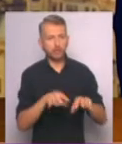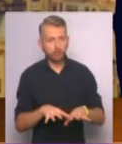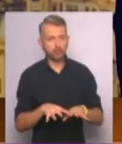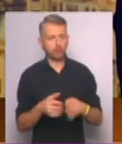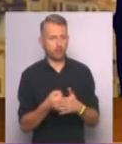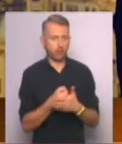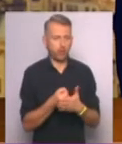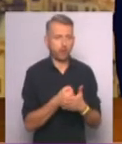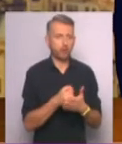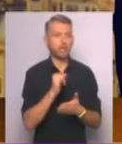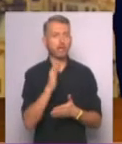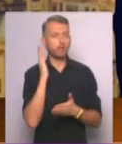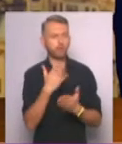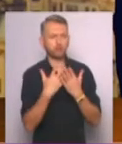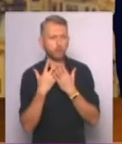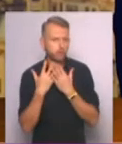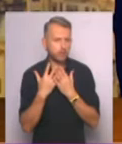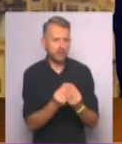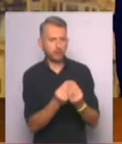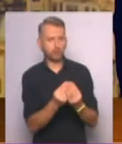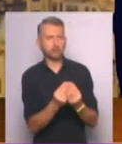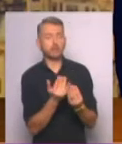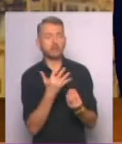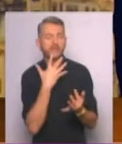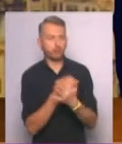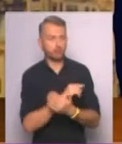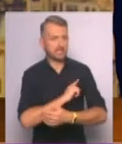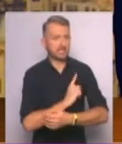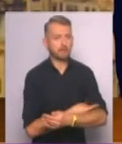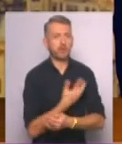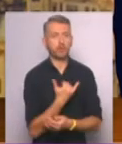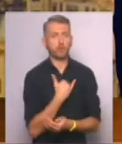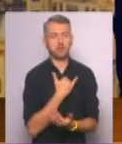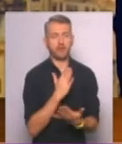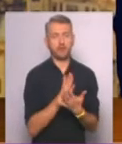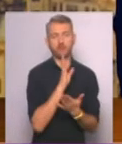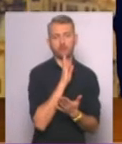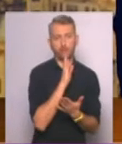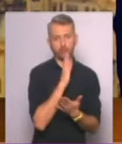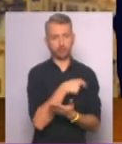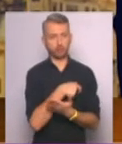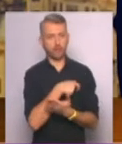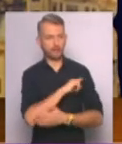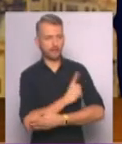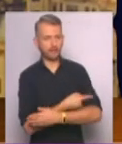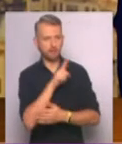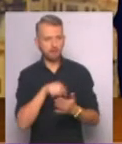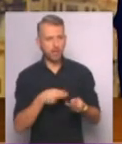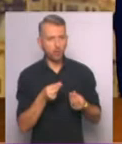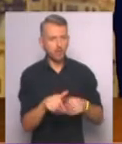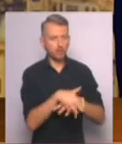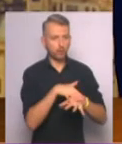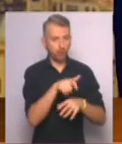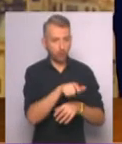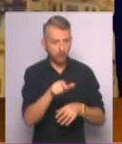рухаю. І буду тиснути всіма своїми силами, скільки в мене є, жіночих і депутатських, для того, щоб переконати колег, для того, щоб ми